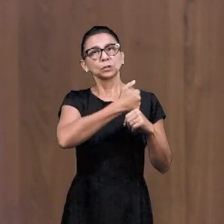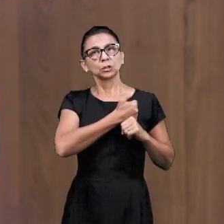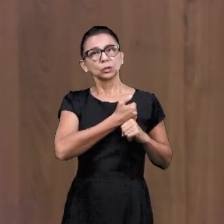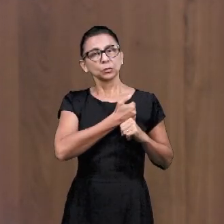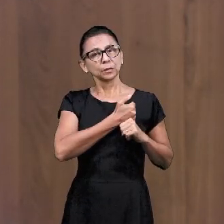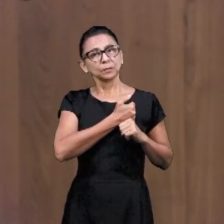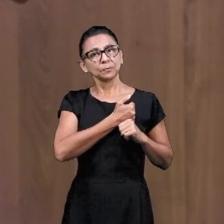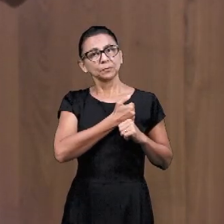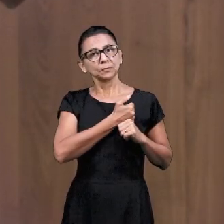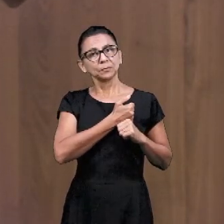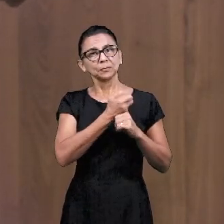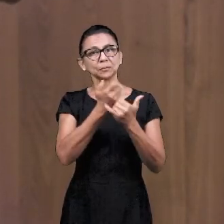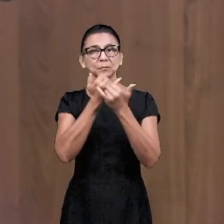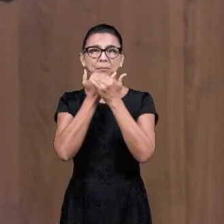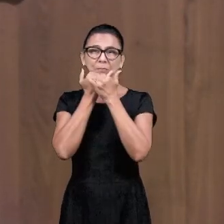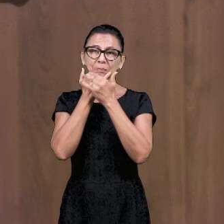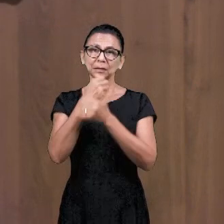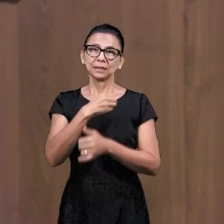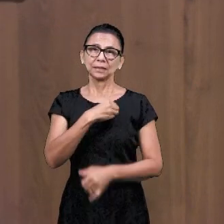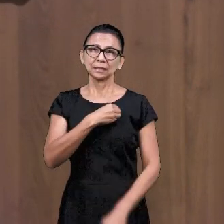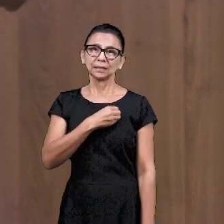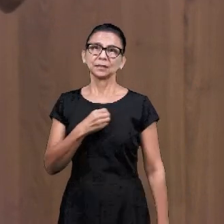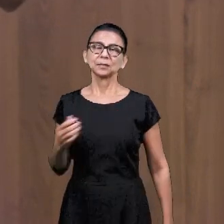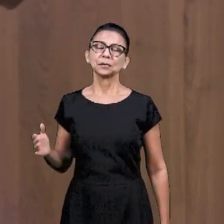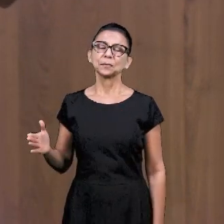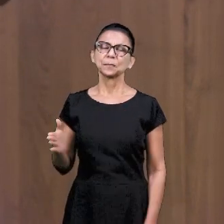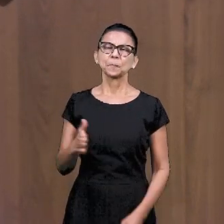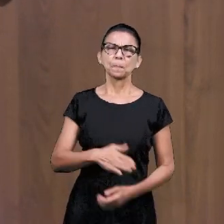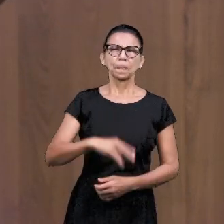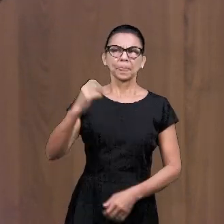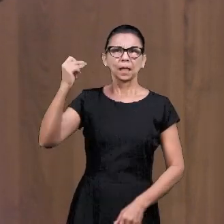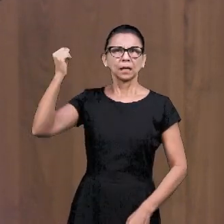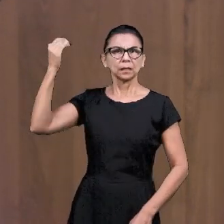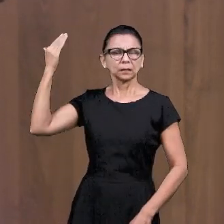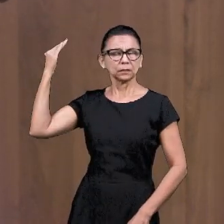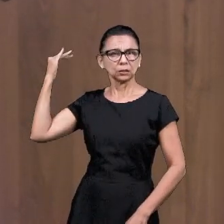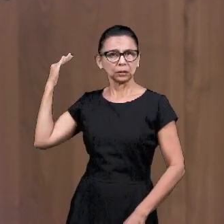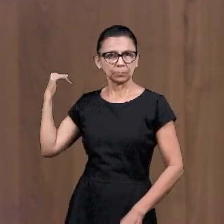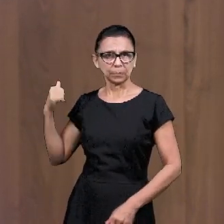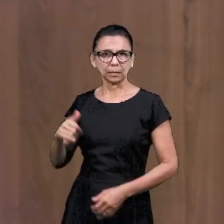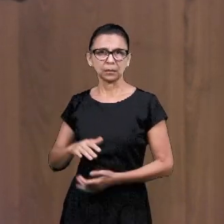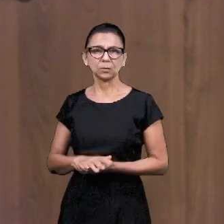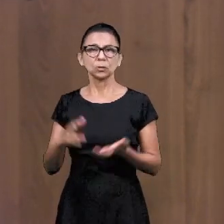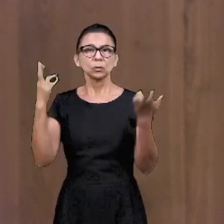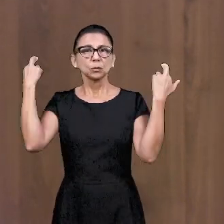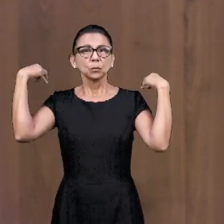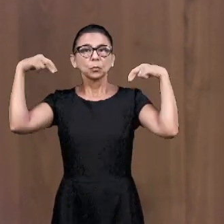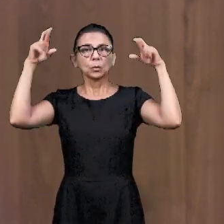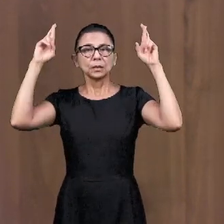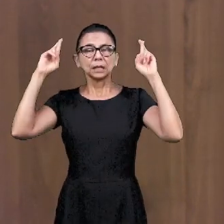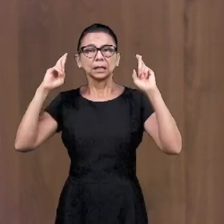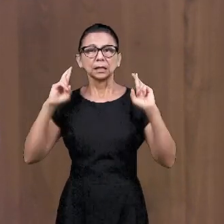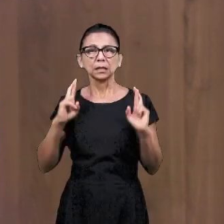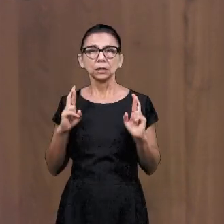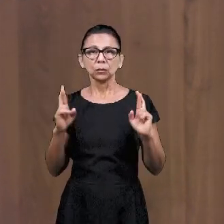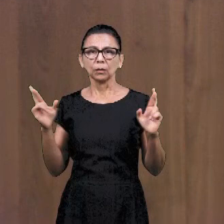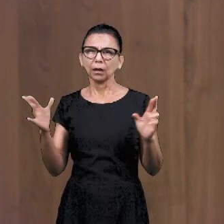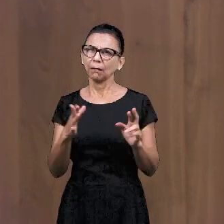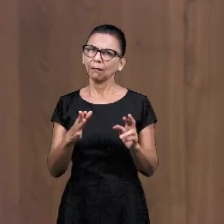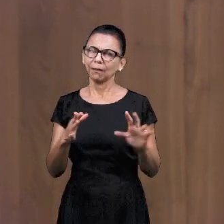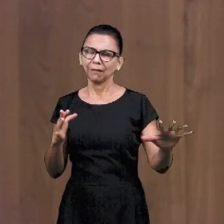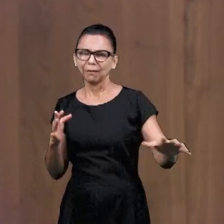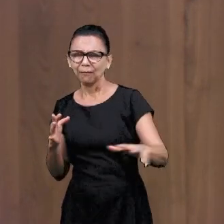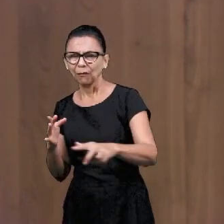nous, pour nettoyer le péché. Et à cette époque, l'agneau, il était mort. Le sang de cet